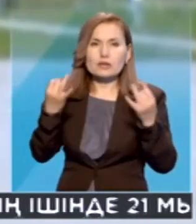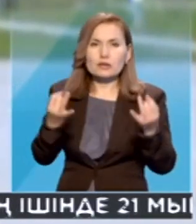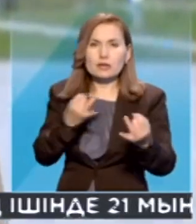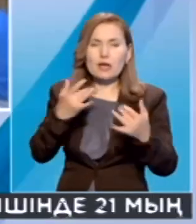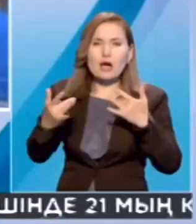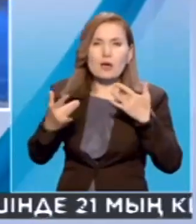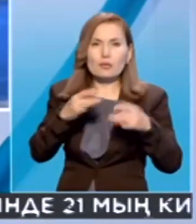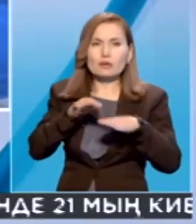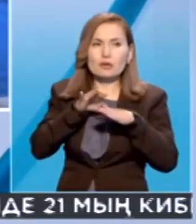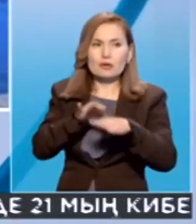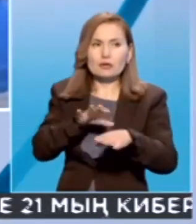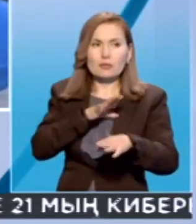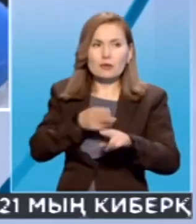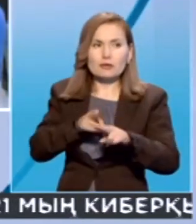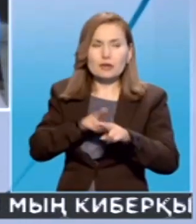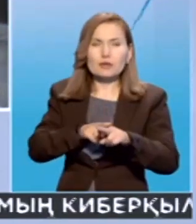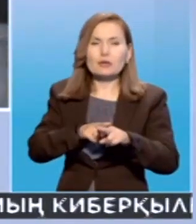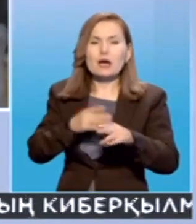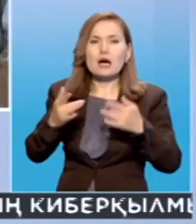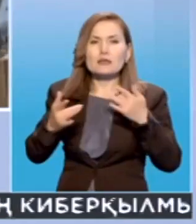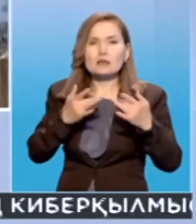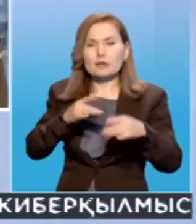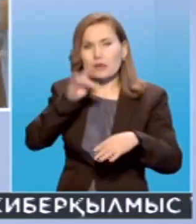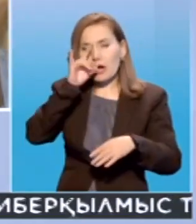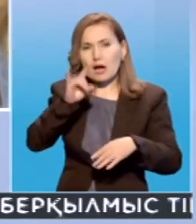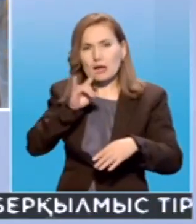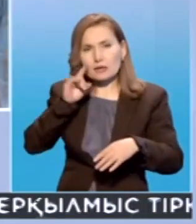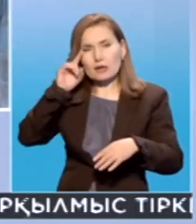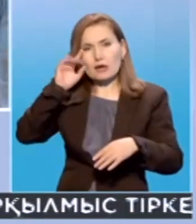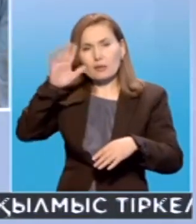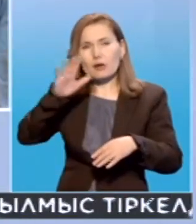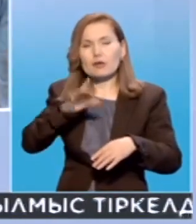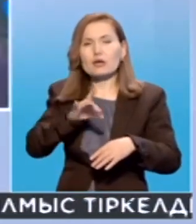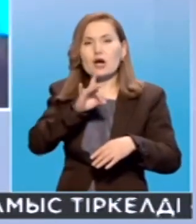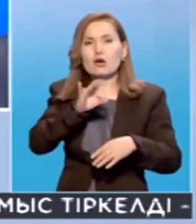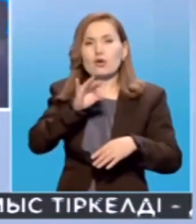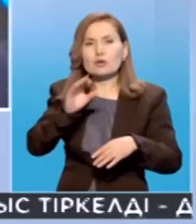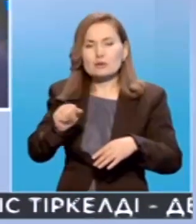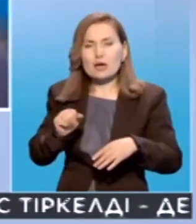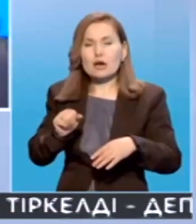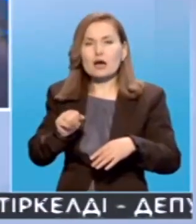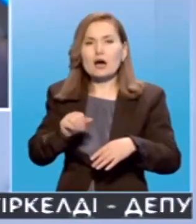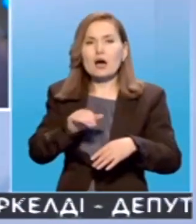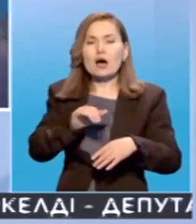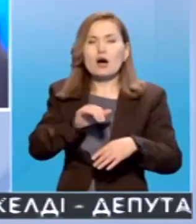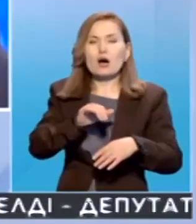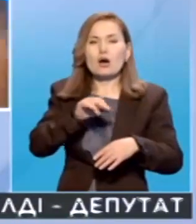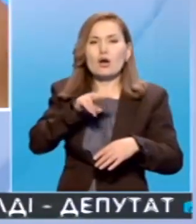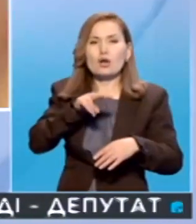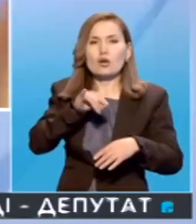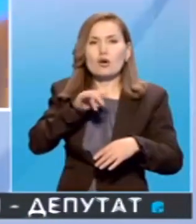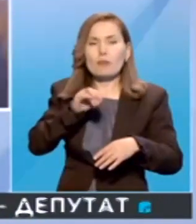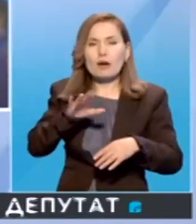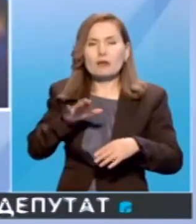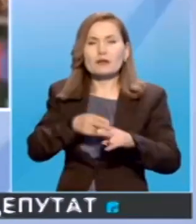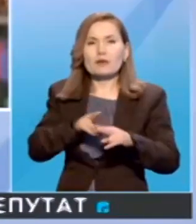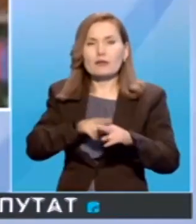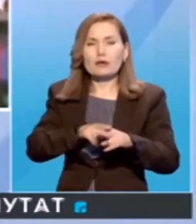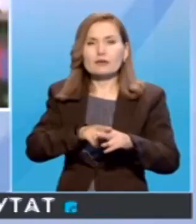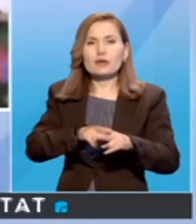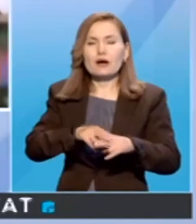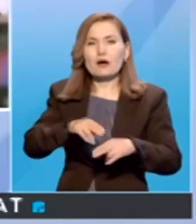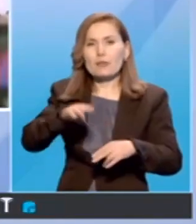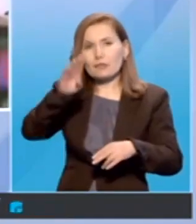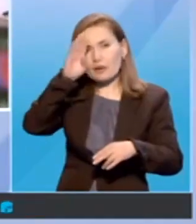dengede ötip jatır. Sahnada elimizge tanımal jıldızdar Roza Rımbayeva, Luqpan Joldasov, Jigitter kvarteti, Argonia,